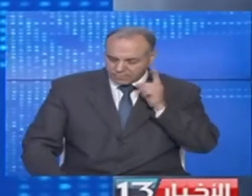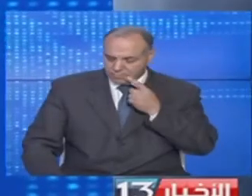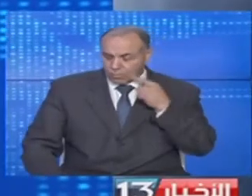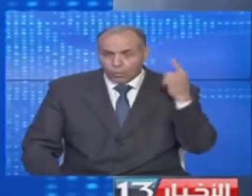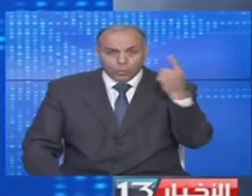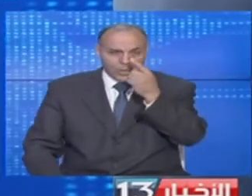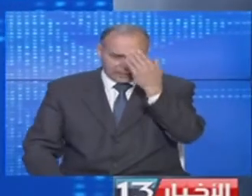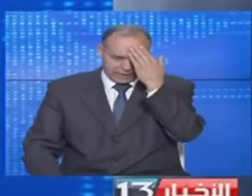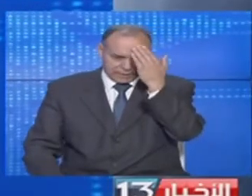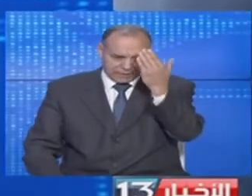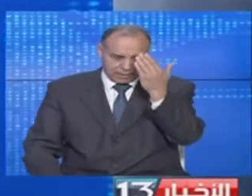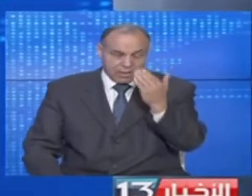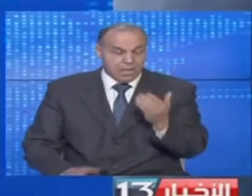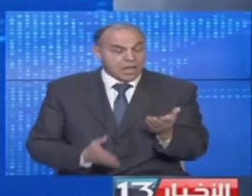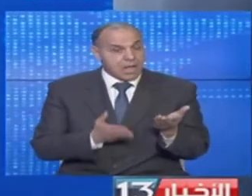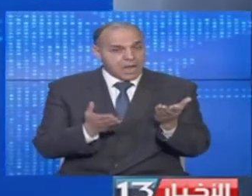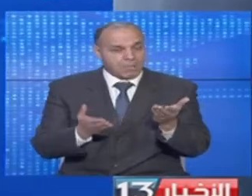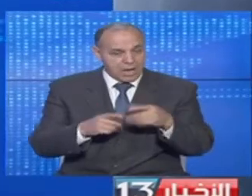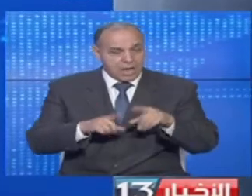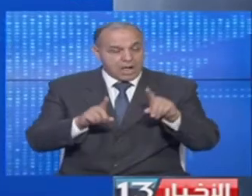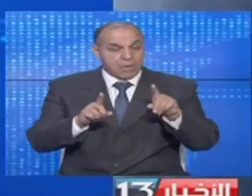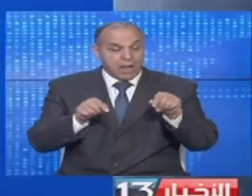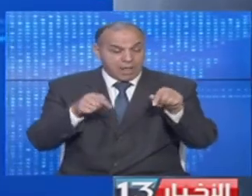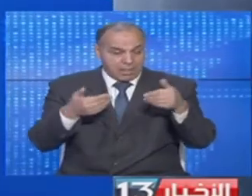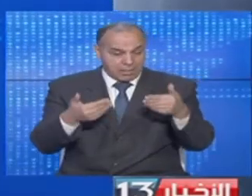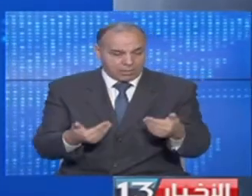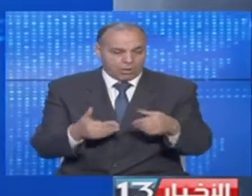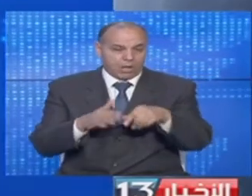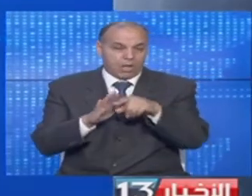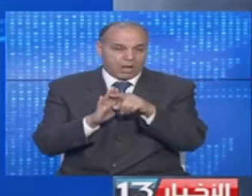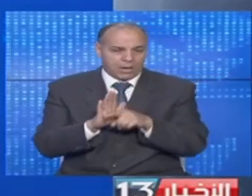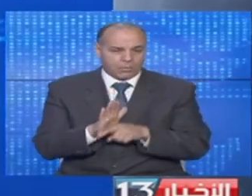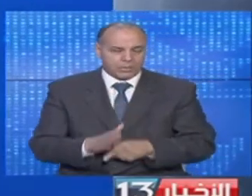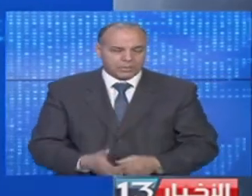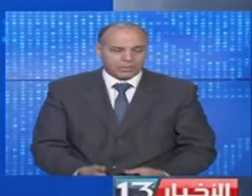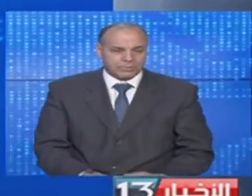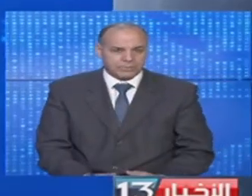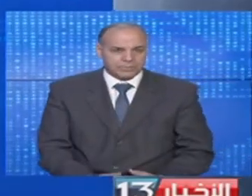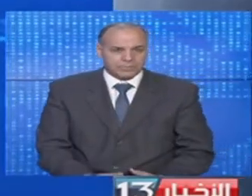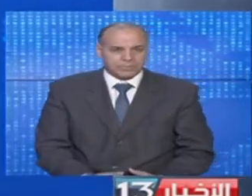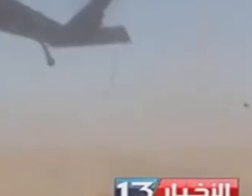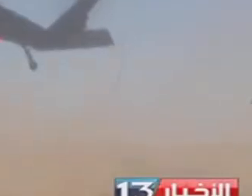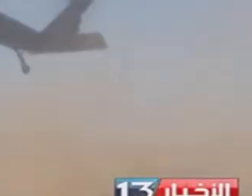مشاهدينا الكرام، السلام عليكم واهلا بكم الى نشرة الظهر للاخبار ونستهلها بالعناوين.